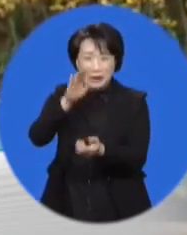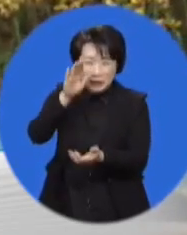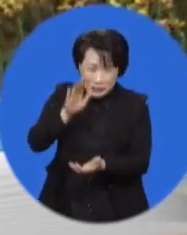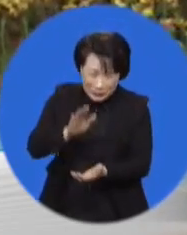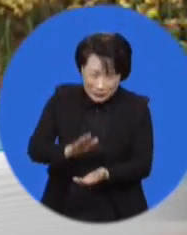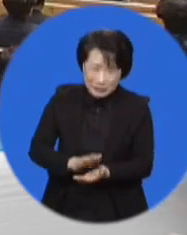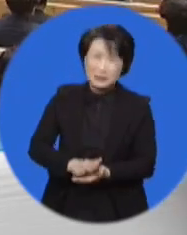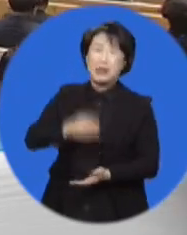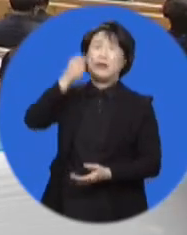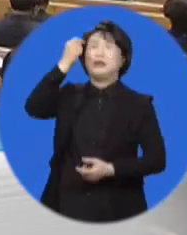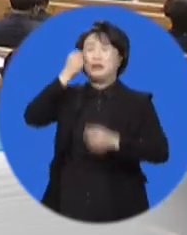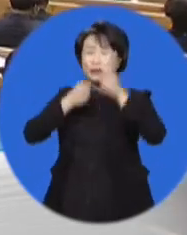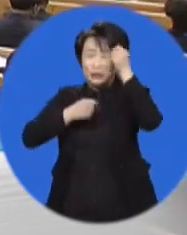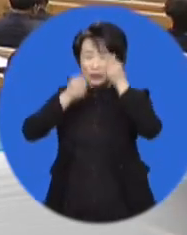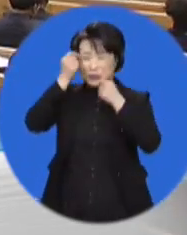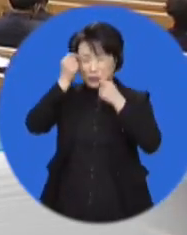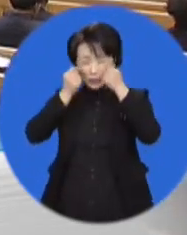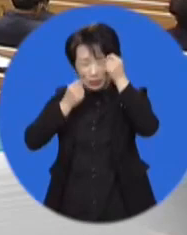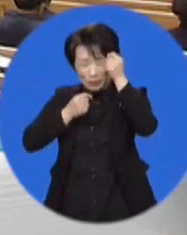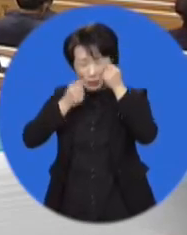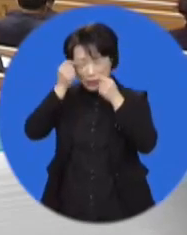사랑에 뜨거운